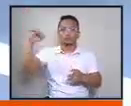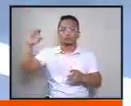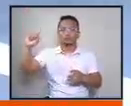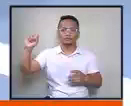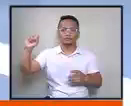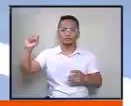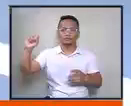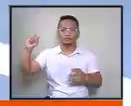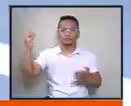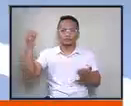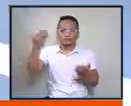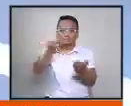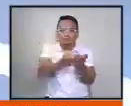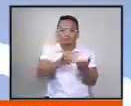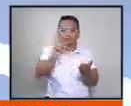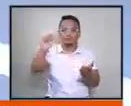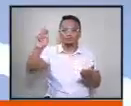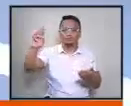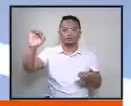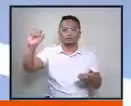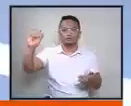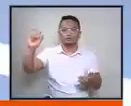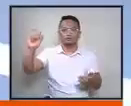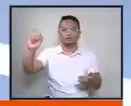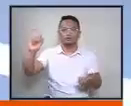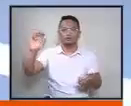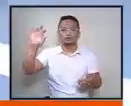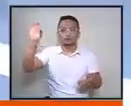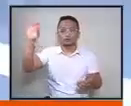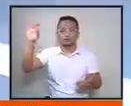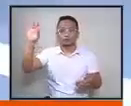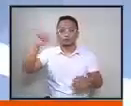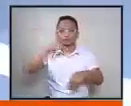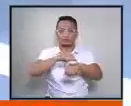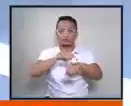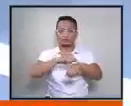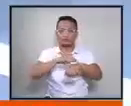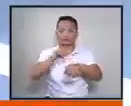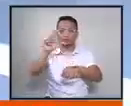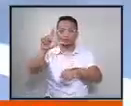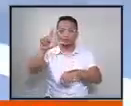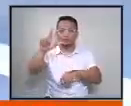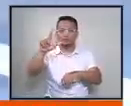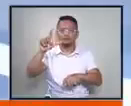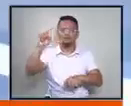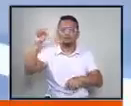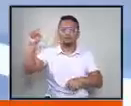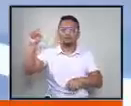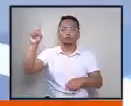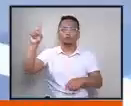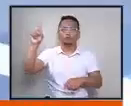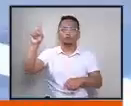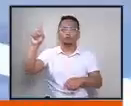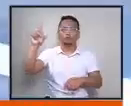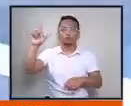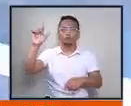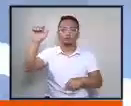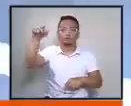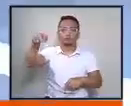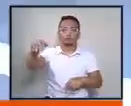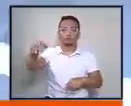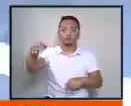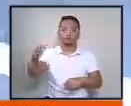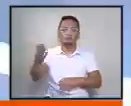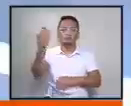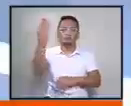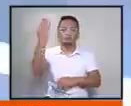maglandfall ang bagyo sa Aurora sa pagitan ng alas 9 ng gabi mamaya hanggang alauna ng madaling araw bukas.